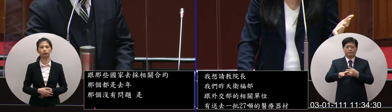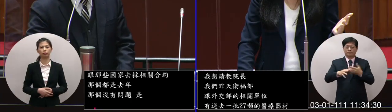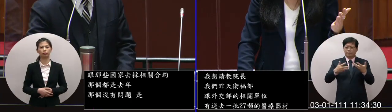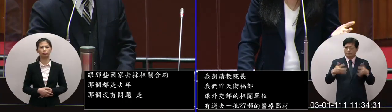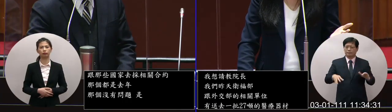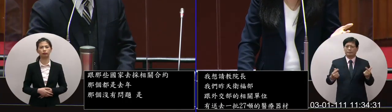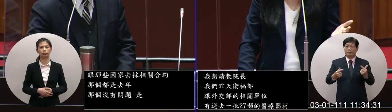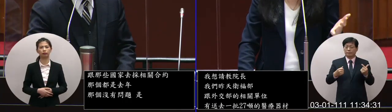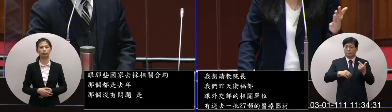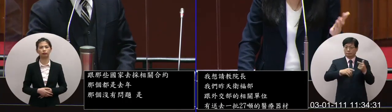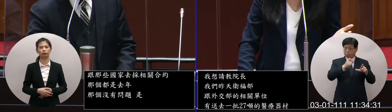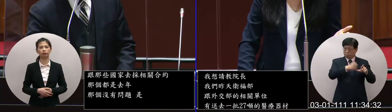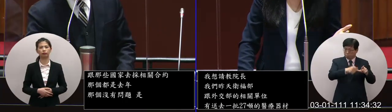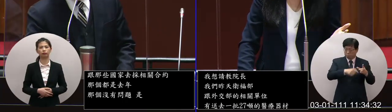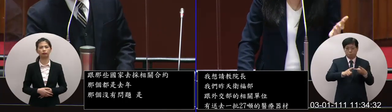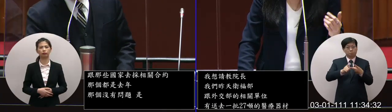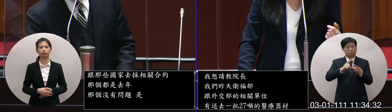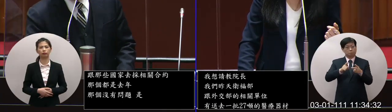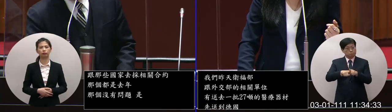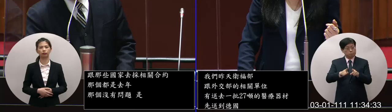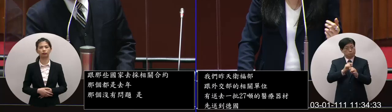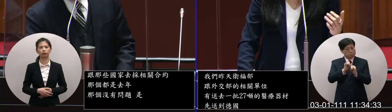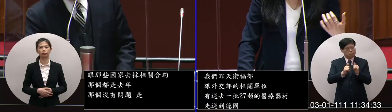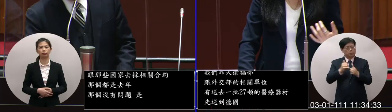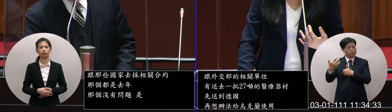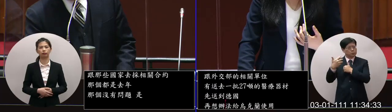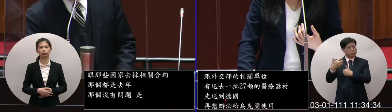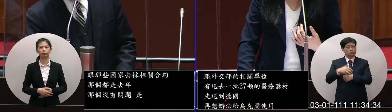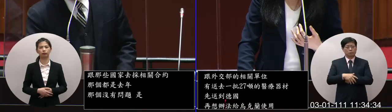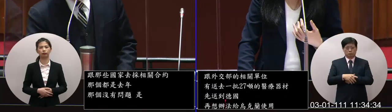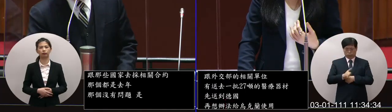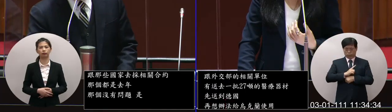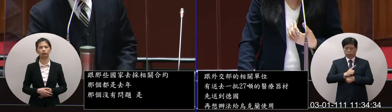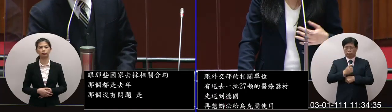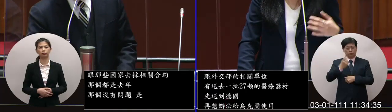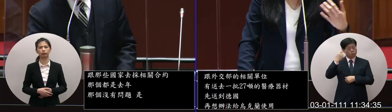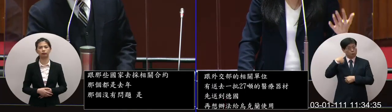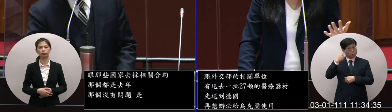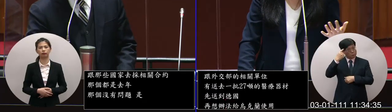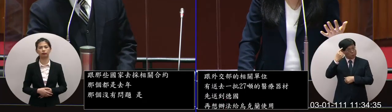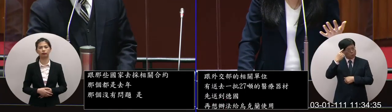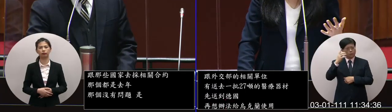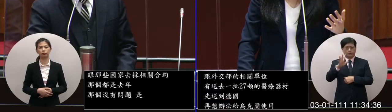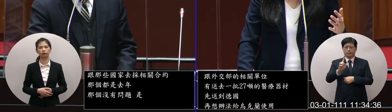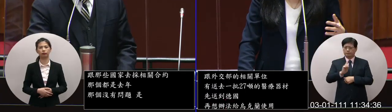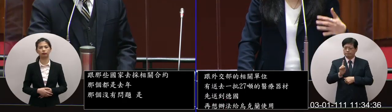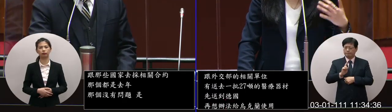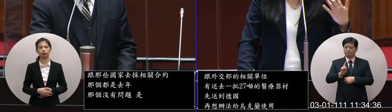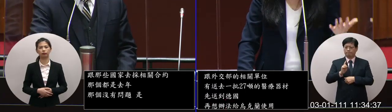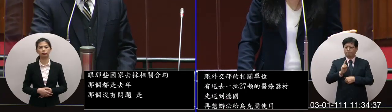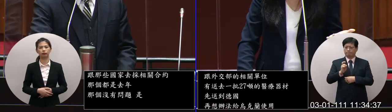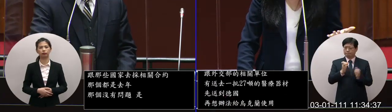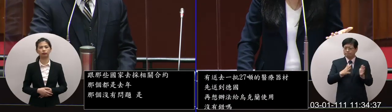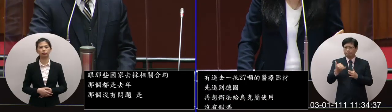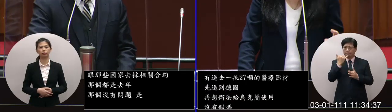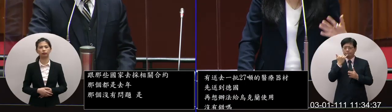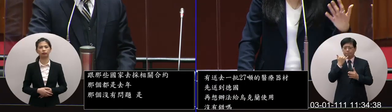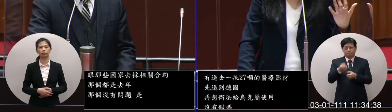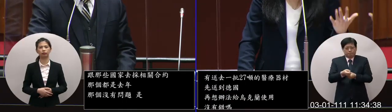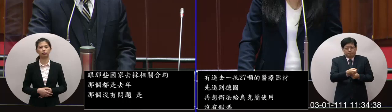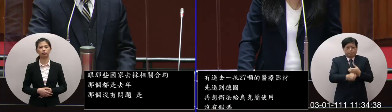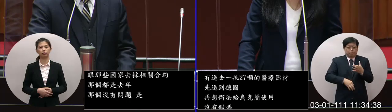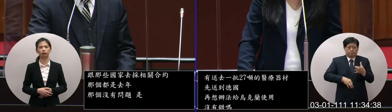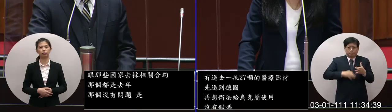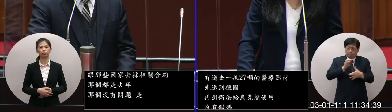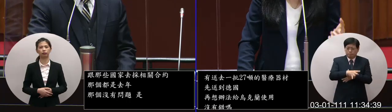很多的这个企业有很多的朋友其实都在问我，包括本席自己我都在想，我们有什么方式可以做一些捐助，那可以